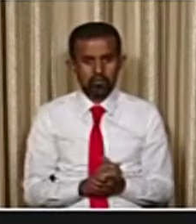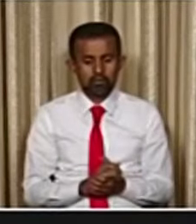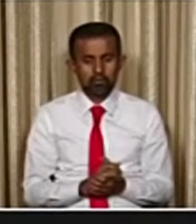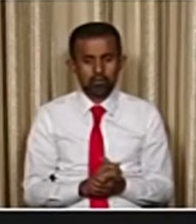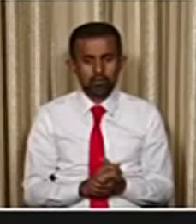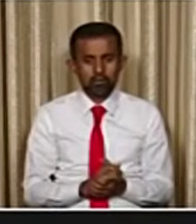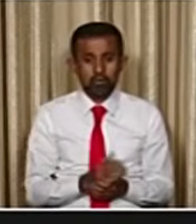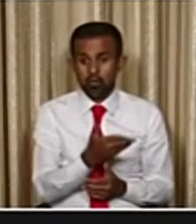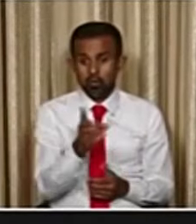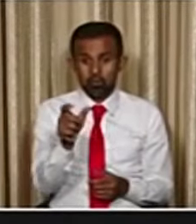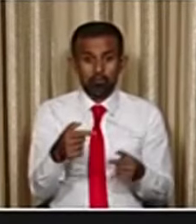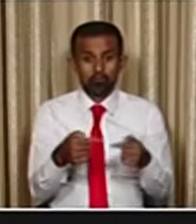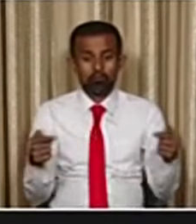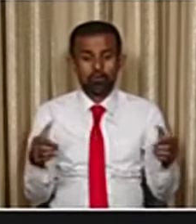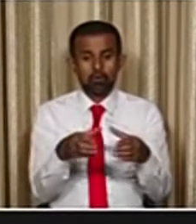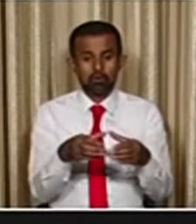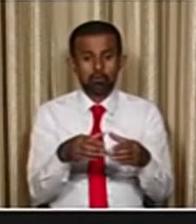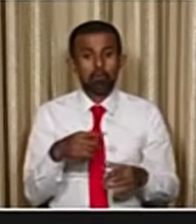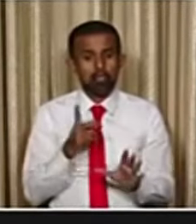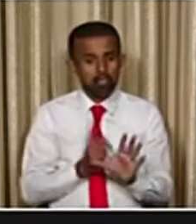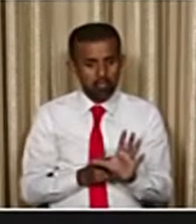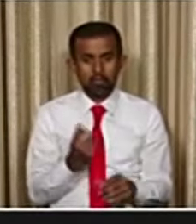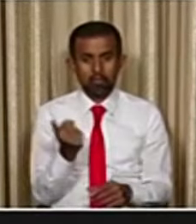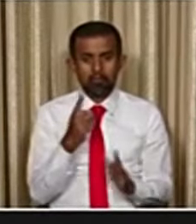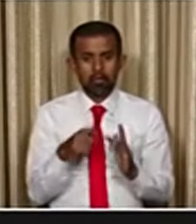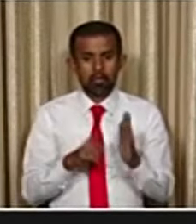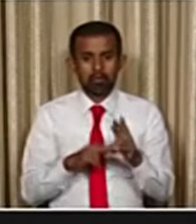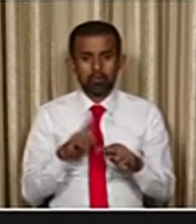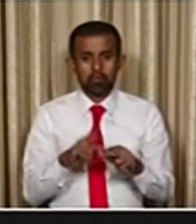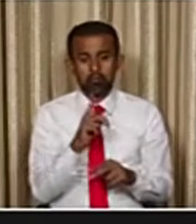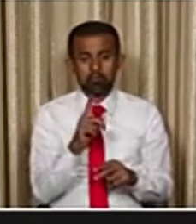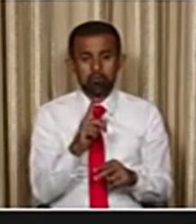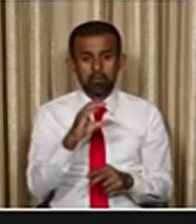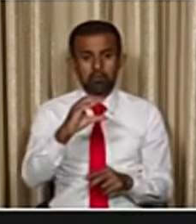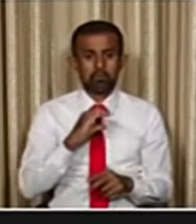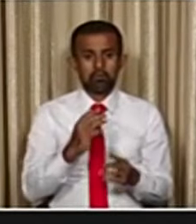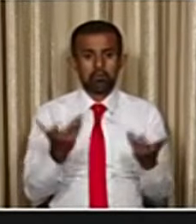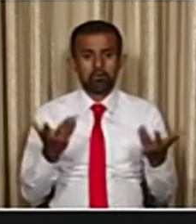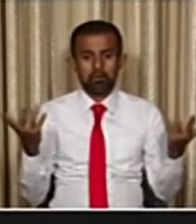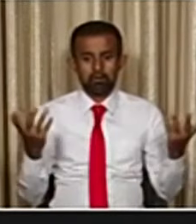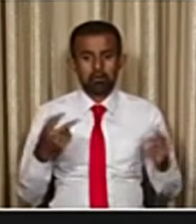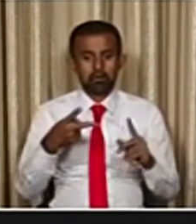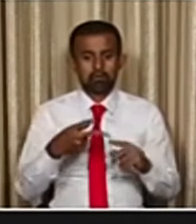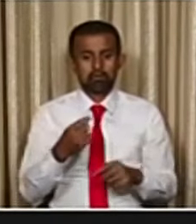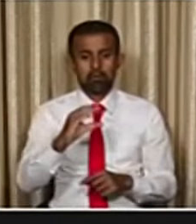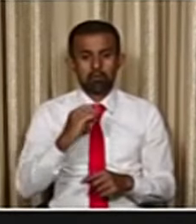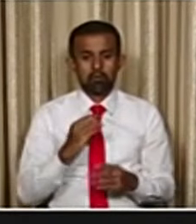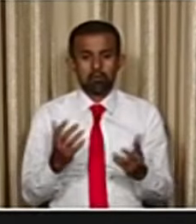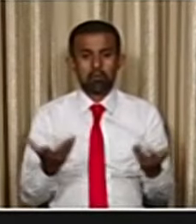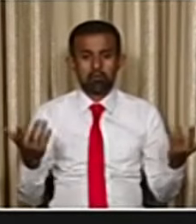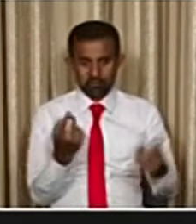කවදාකවත් ඔබතුමන්ලා විපක්ෂයට දිගින් දිගටම හැම වෙලාවෙම කිව්වේ IMF එකේ පළවෙනි වාරේ කියලා ලැබෙන්නේ, IMF එකේ දෙවෙනි වාරේ කියලා